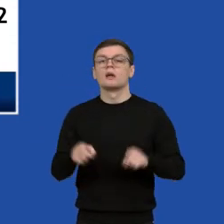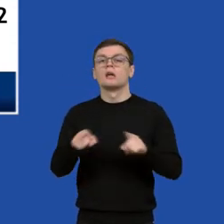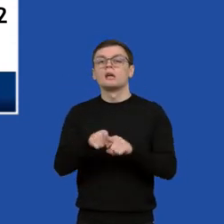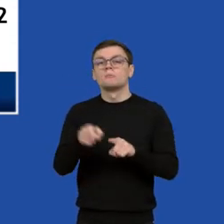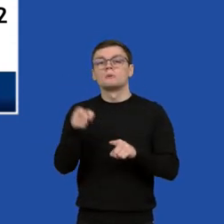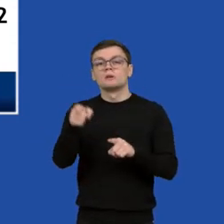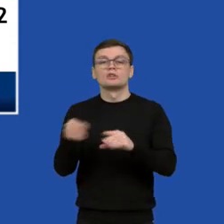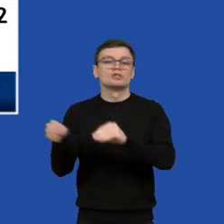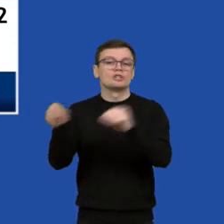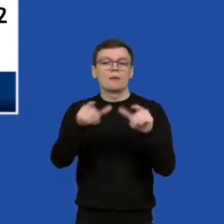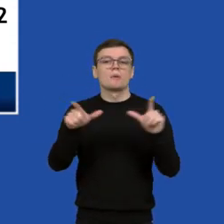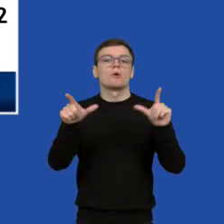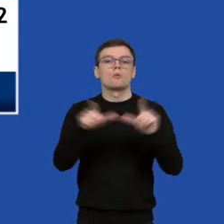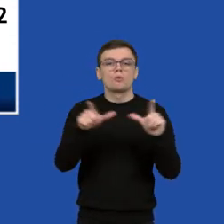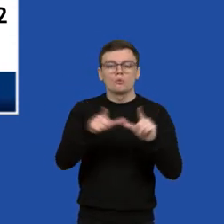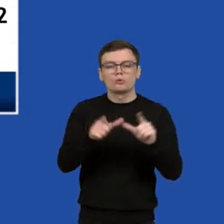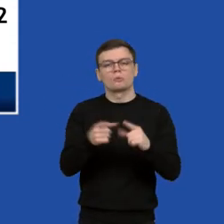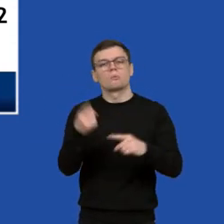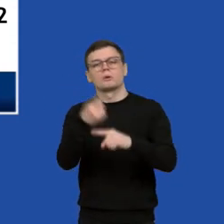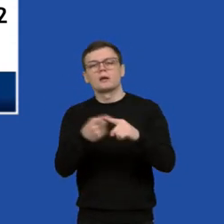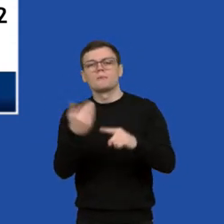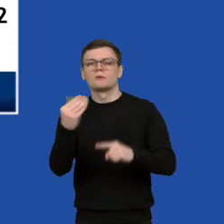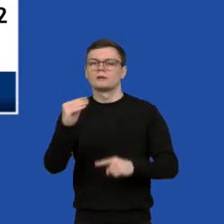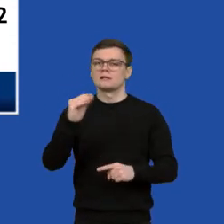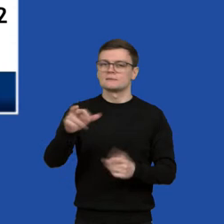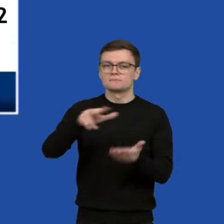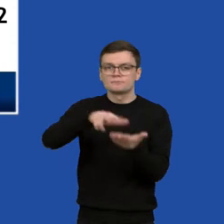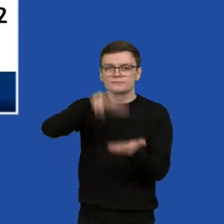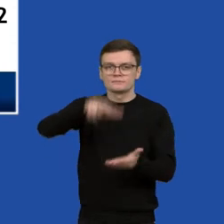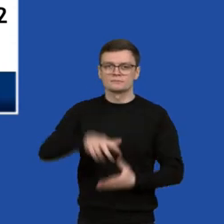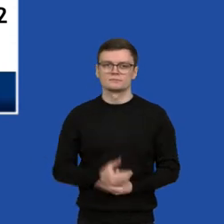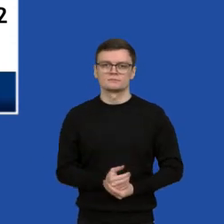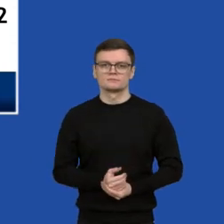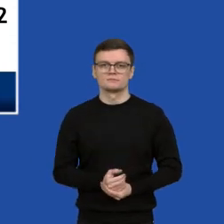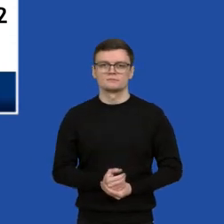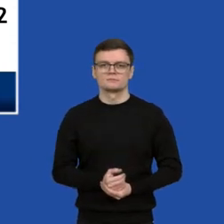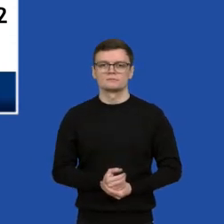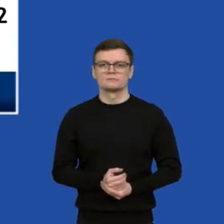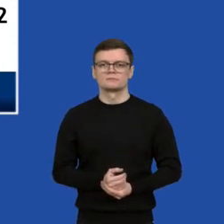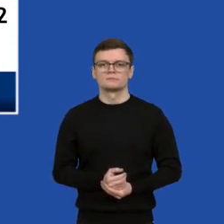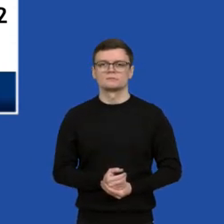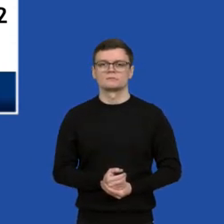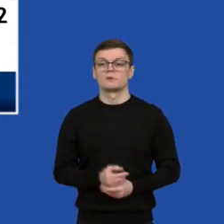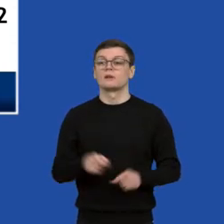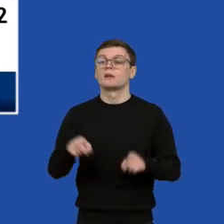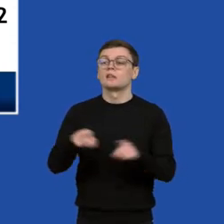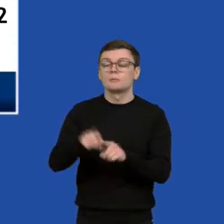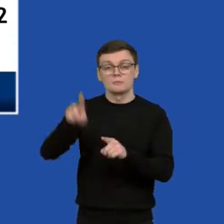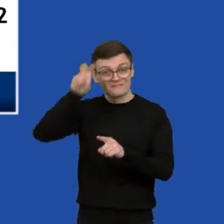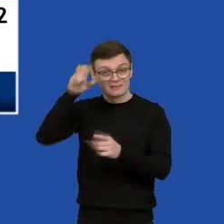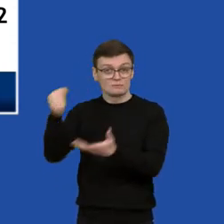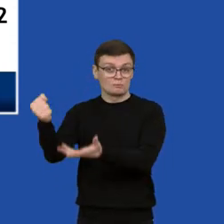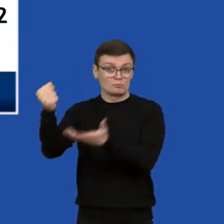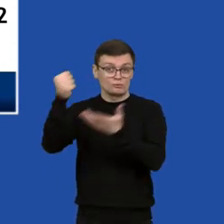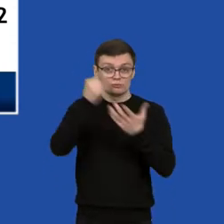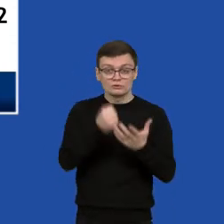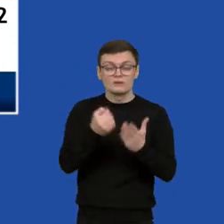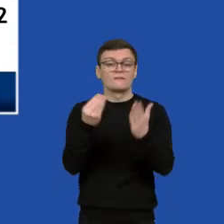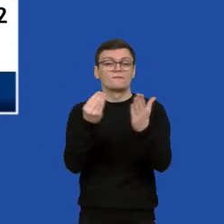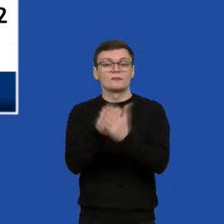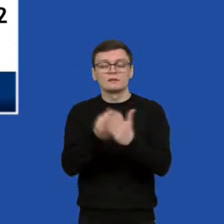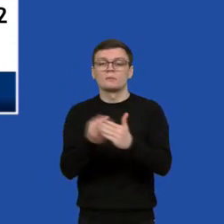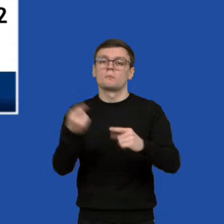yra patvirtintos Europos Sąjungos ir šiek tiek kofinansavimo iš nacionalinio biudžeto, prisidedant prie tos